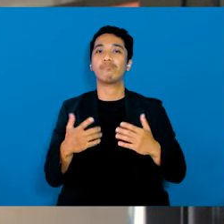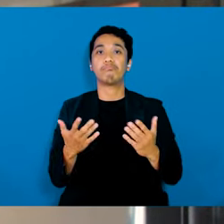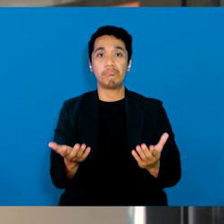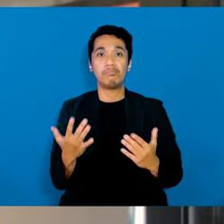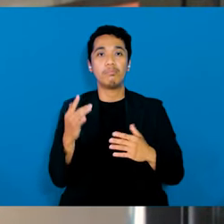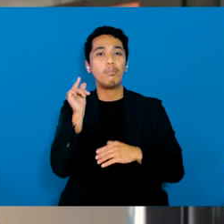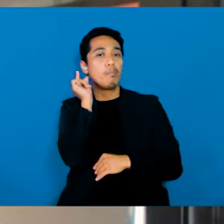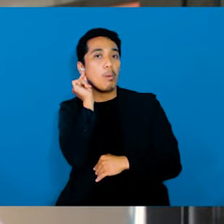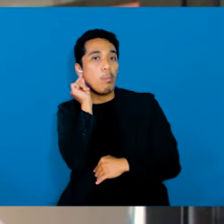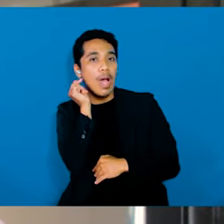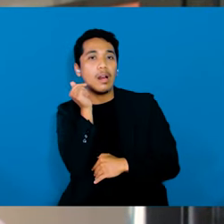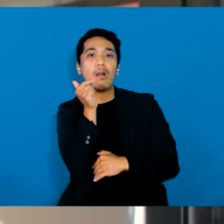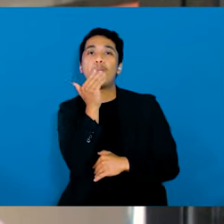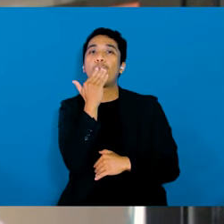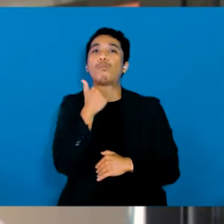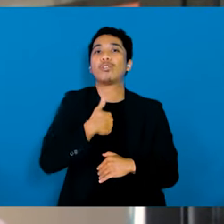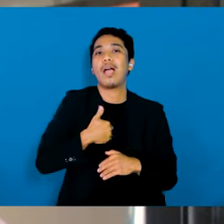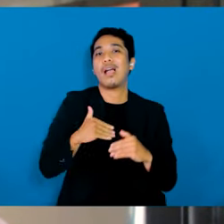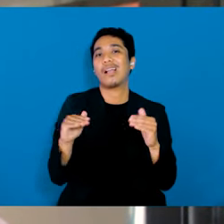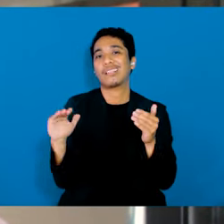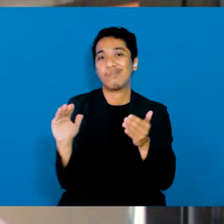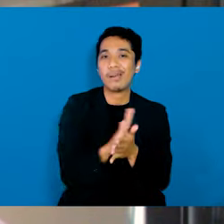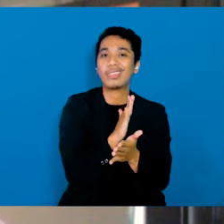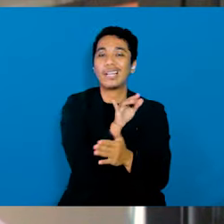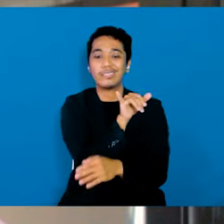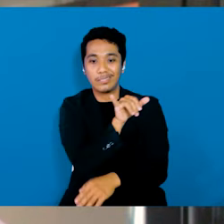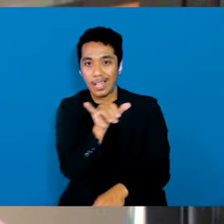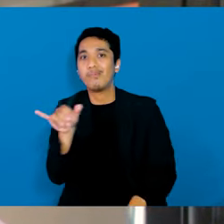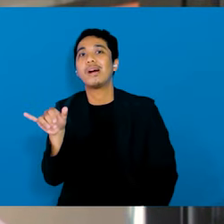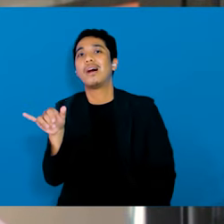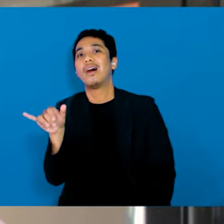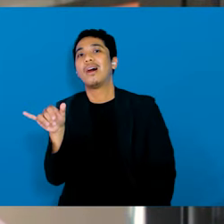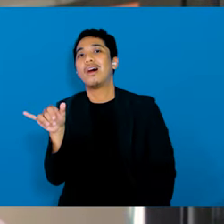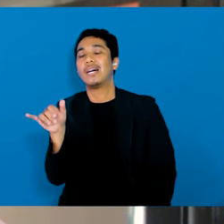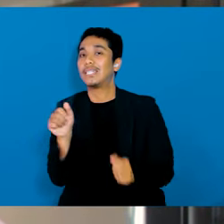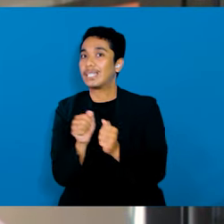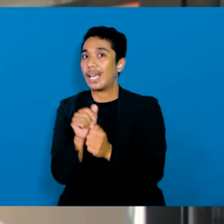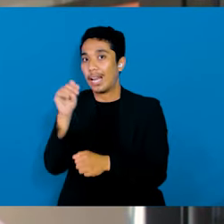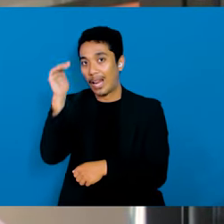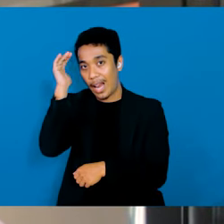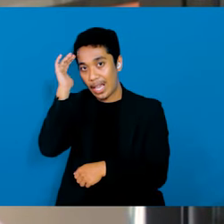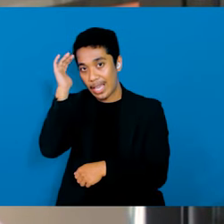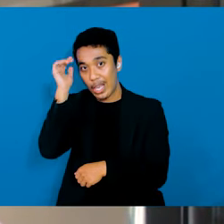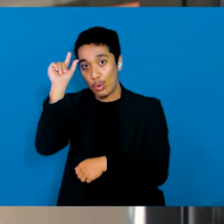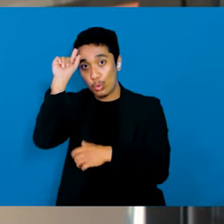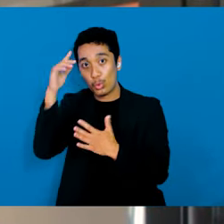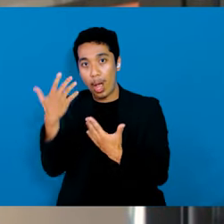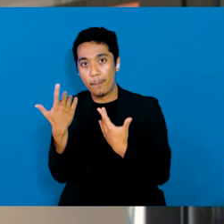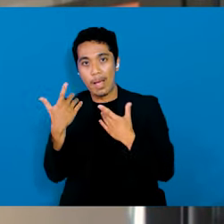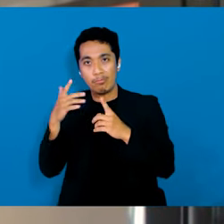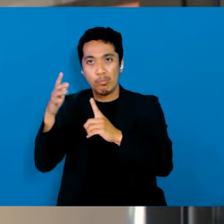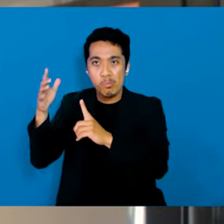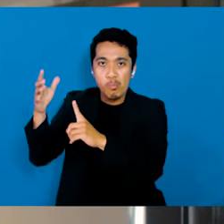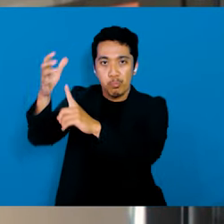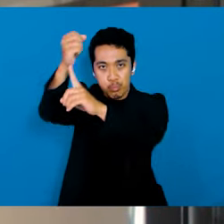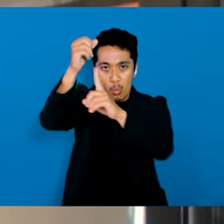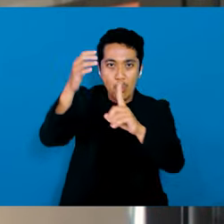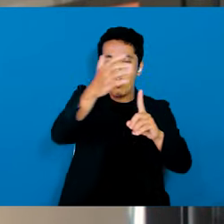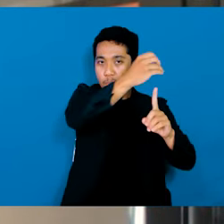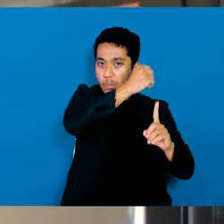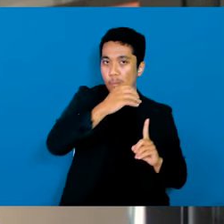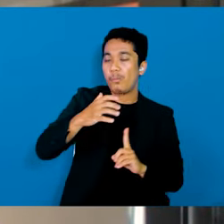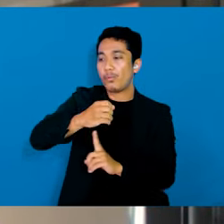lagi perempuan juga mempunyai kesempatan yang sama dengan yang laki-laki, ya, untuk meraih apapun itu.